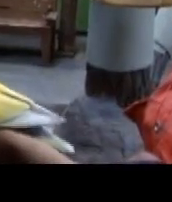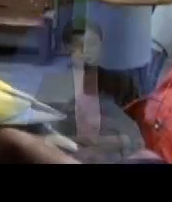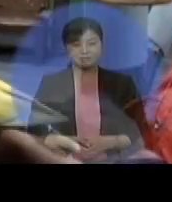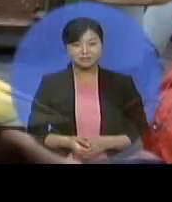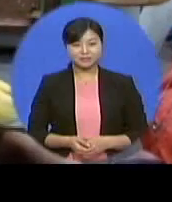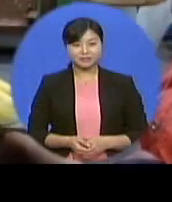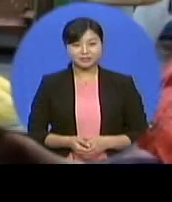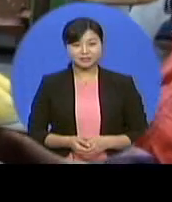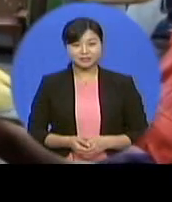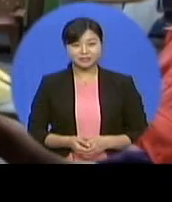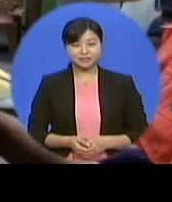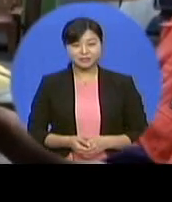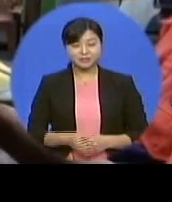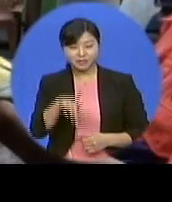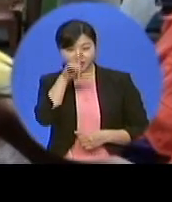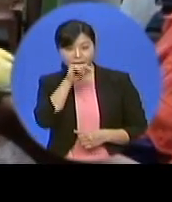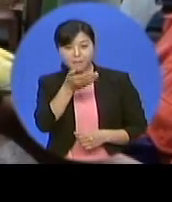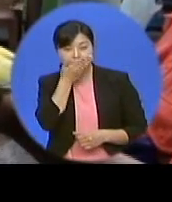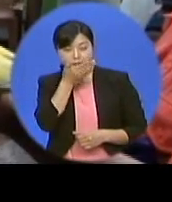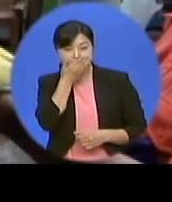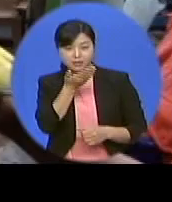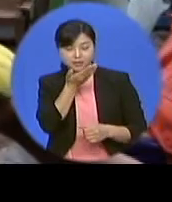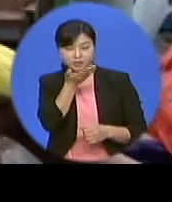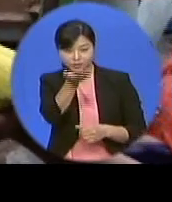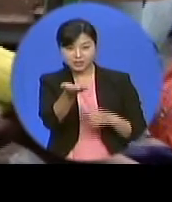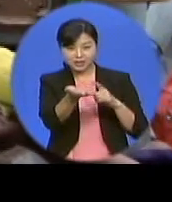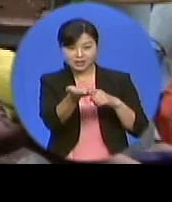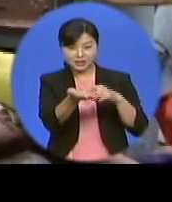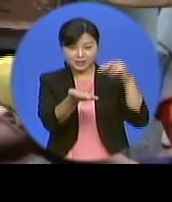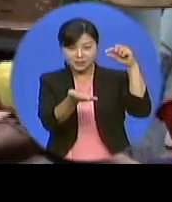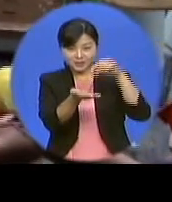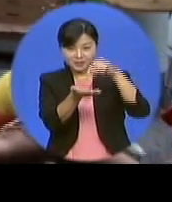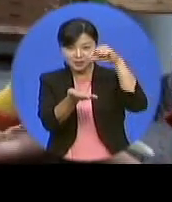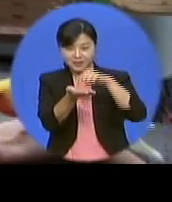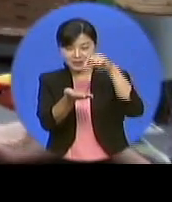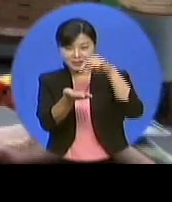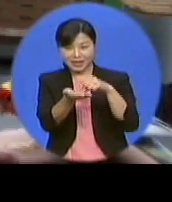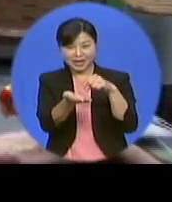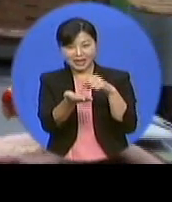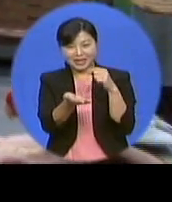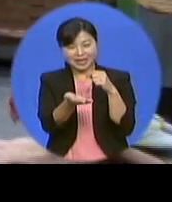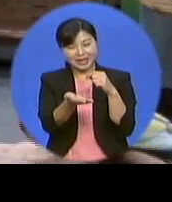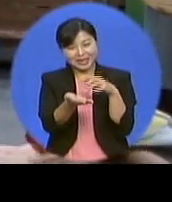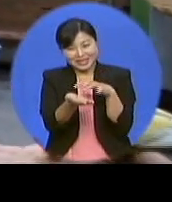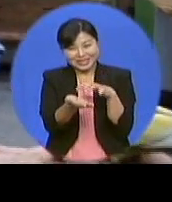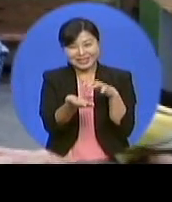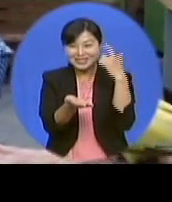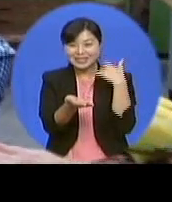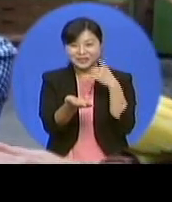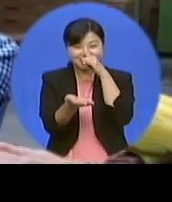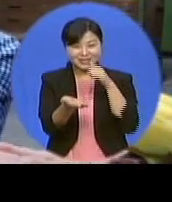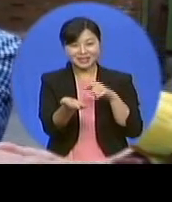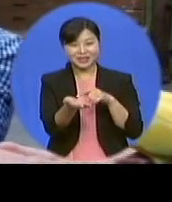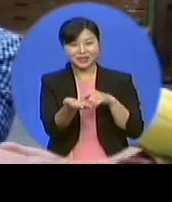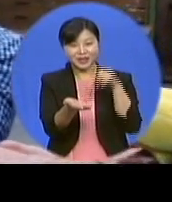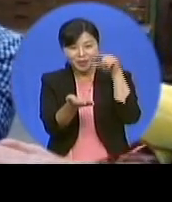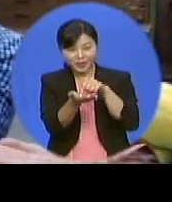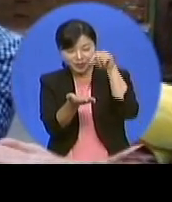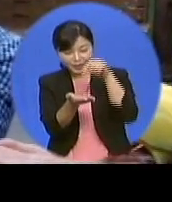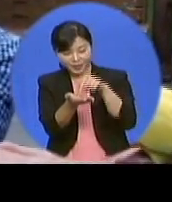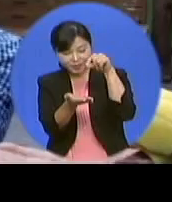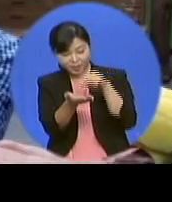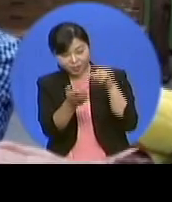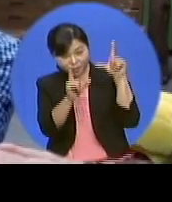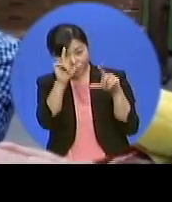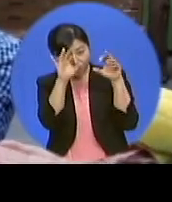여기 직접 새 모유를 주니까요. 약간 손바닥에 간질간질하면서요. 여기 직접 이렇게 부리에 모유 이렇게 먹는 거 보니까